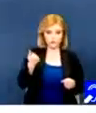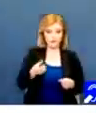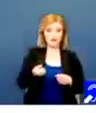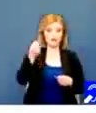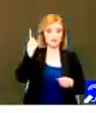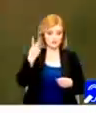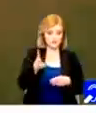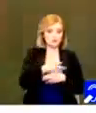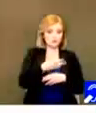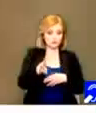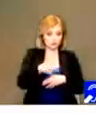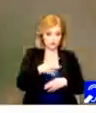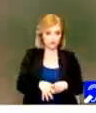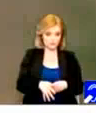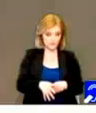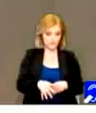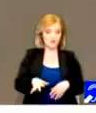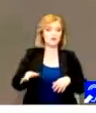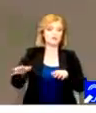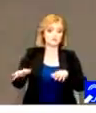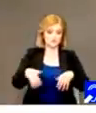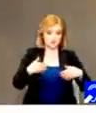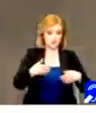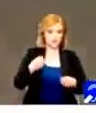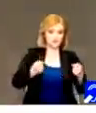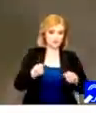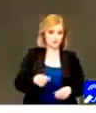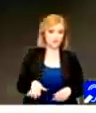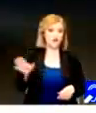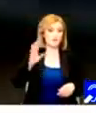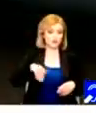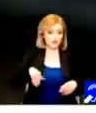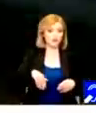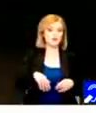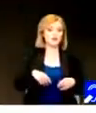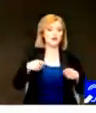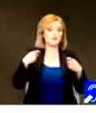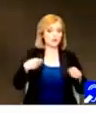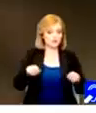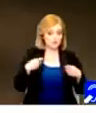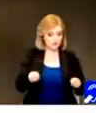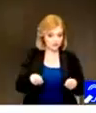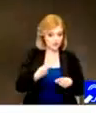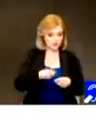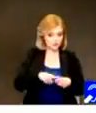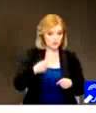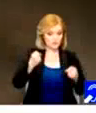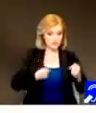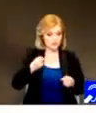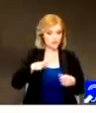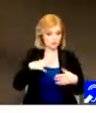noaptea în parcarea auto, a spart încuietoarea portbagajului și a furat ATV-ul în valoare de 8.000 de lei. După ce a fost identificat și